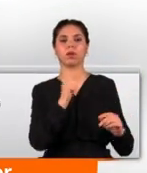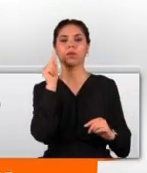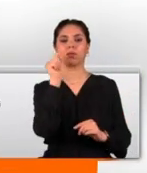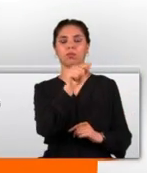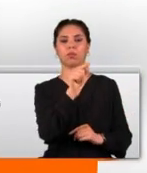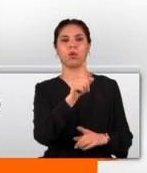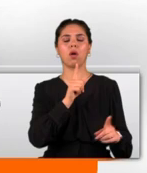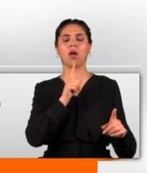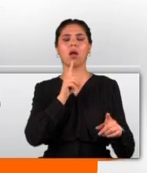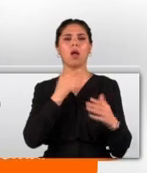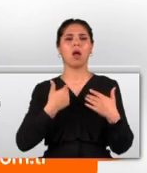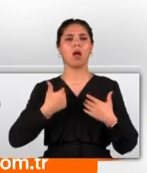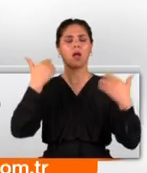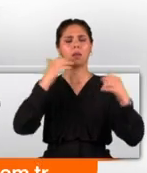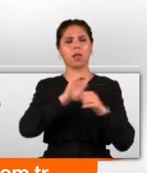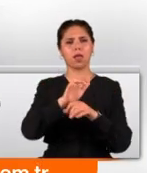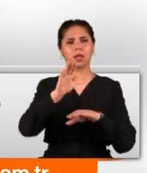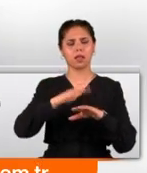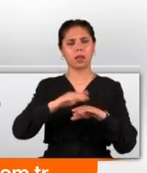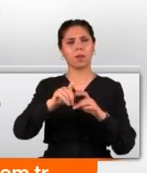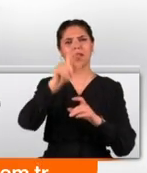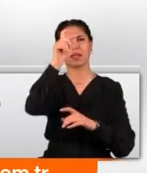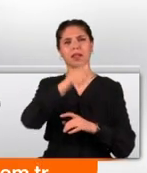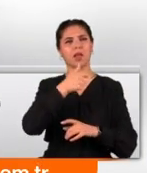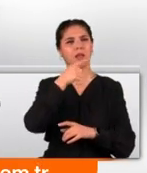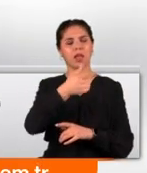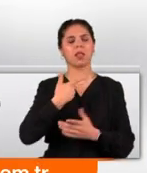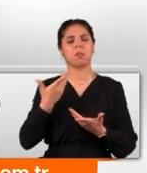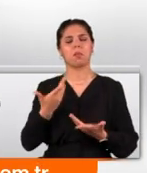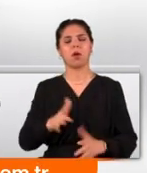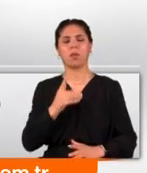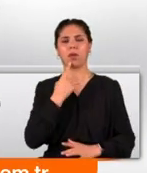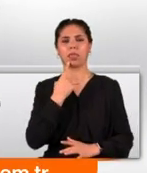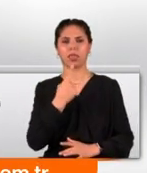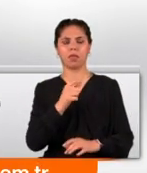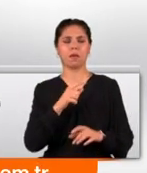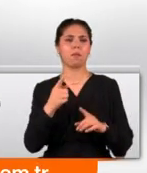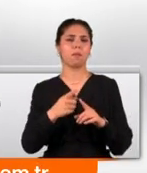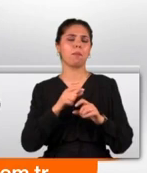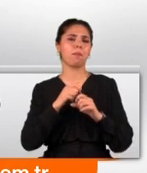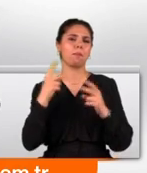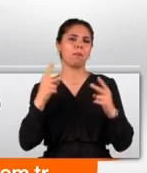ne hakimlere baskı kuran Sadullah Ergin'e boyun eğmeyecek mesajını bile paylaştı.